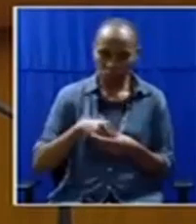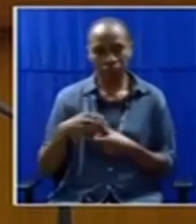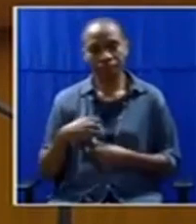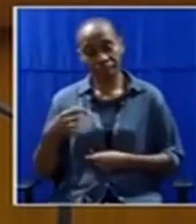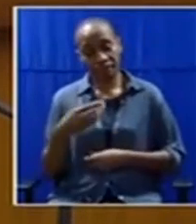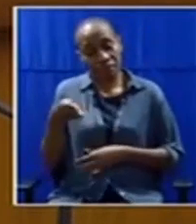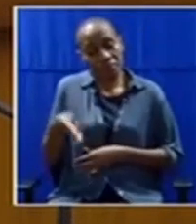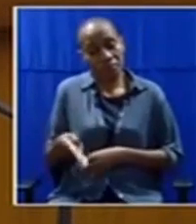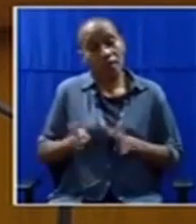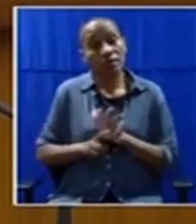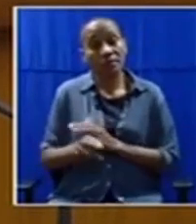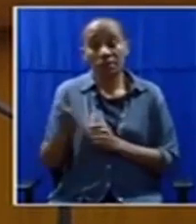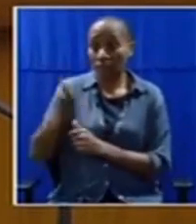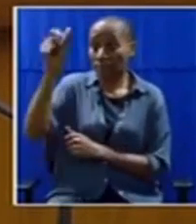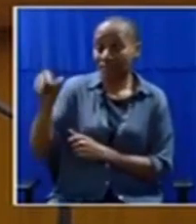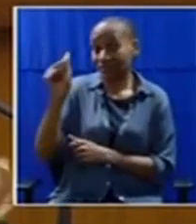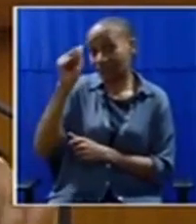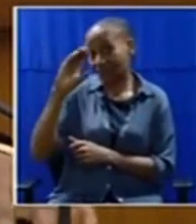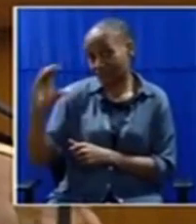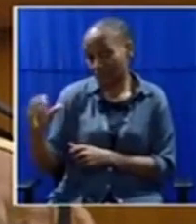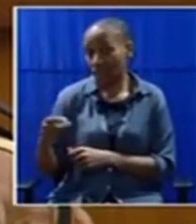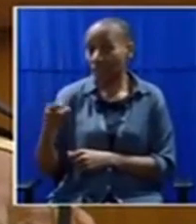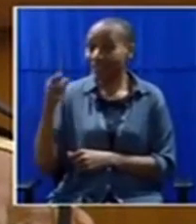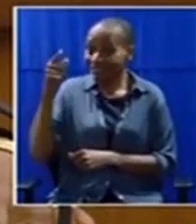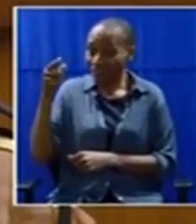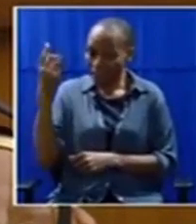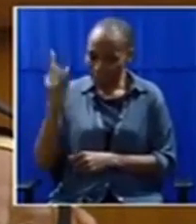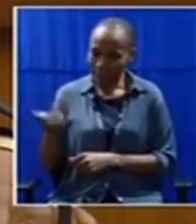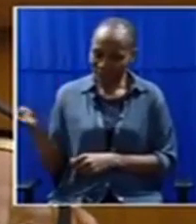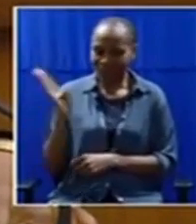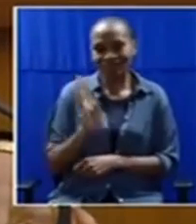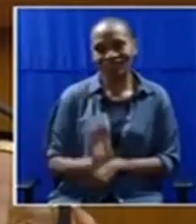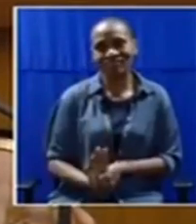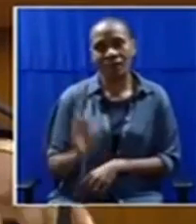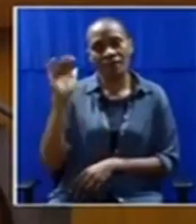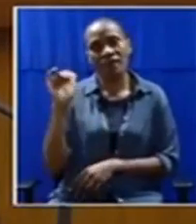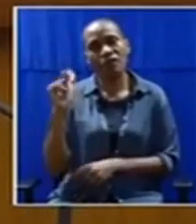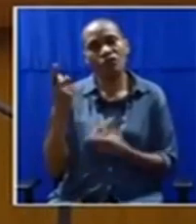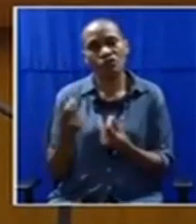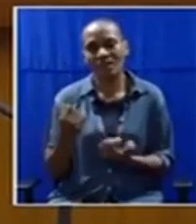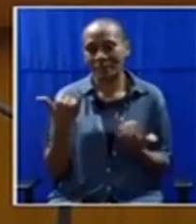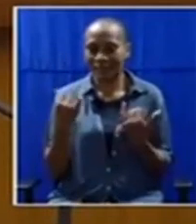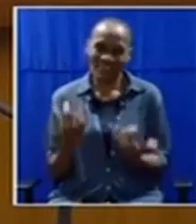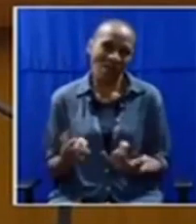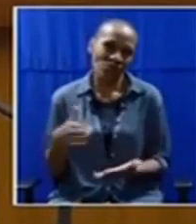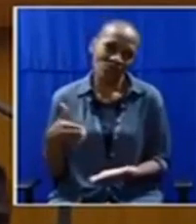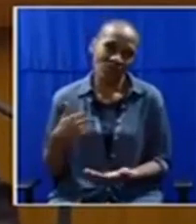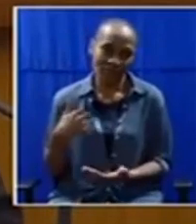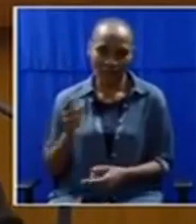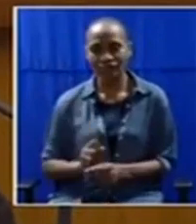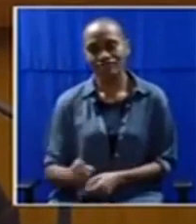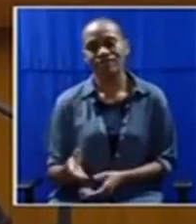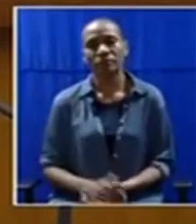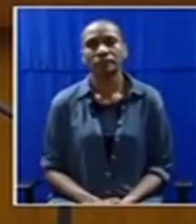njengoba bekufanele kube nguye lokenda le farewell speech. Nami madolo ayaqeka